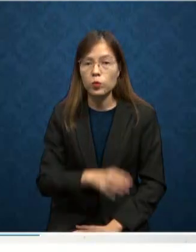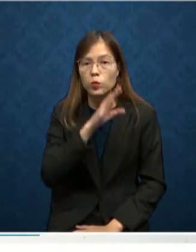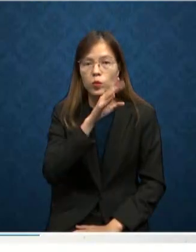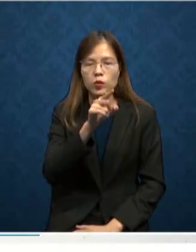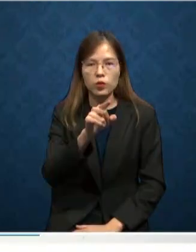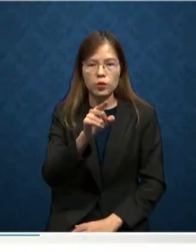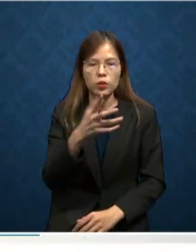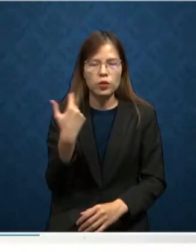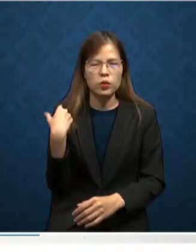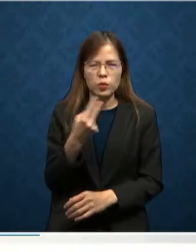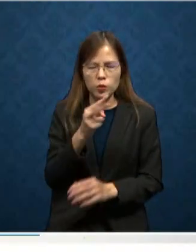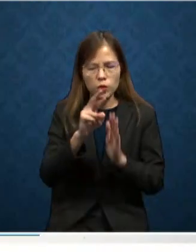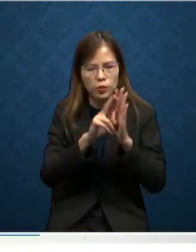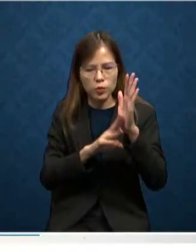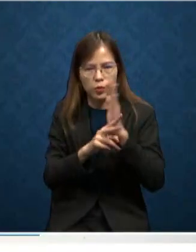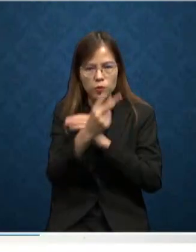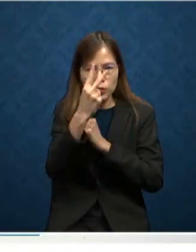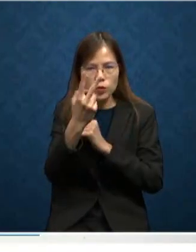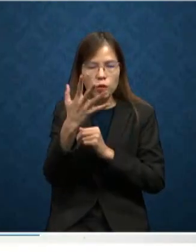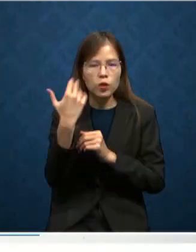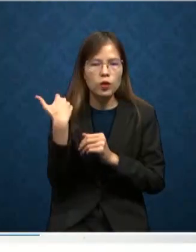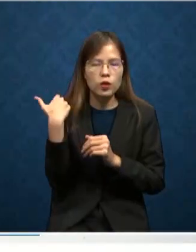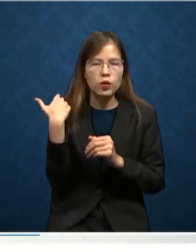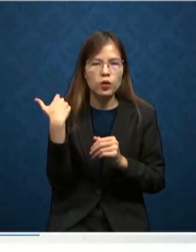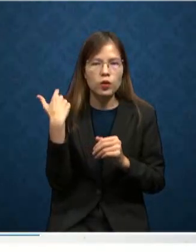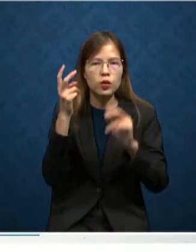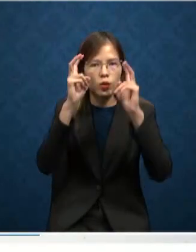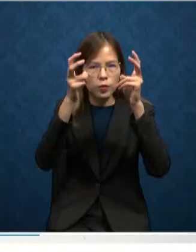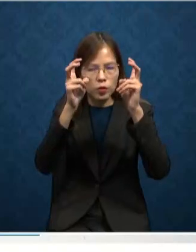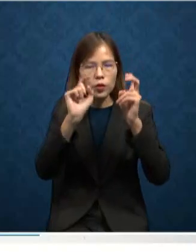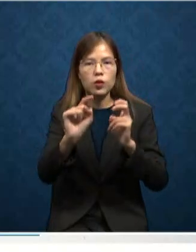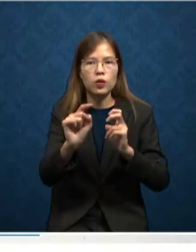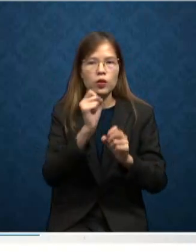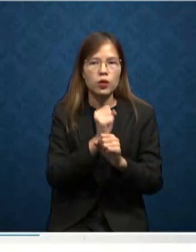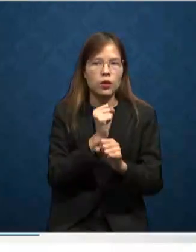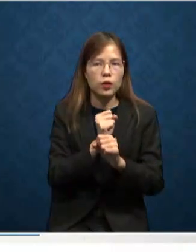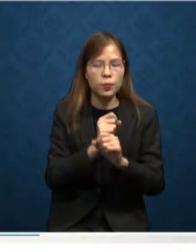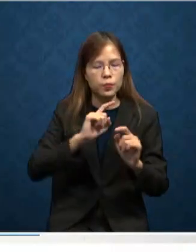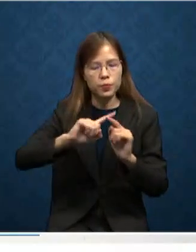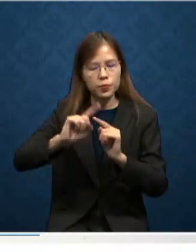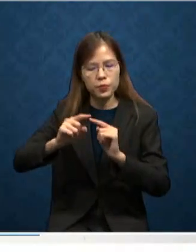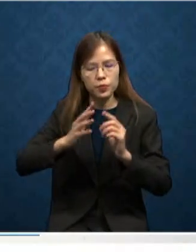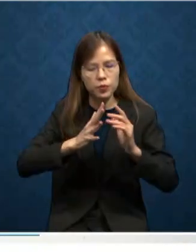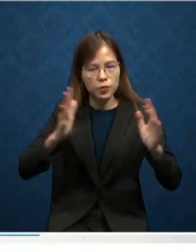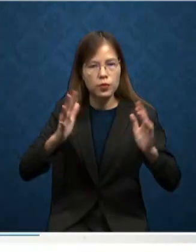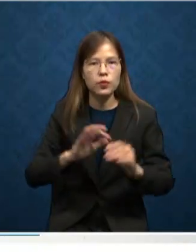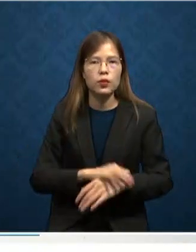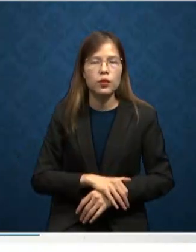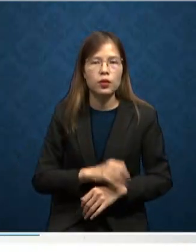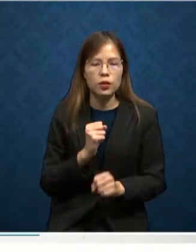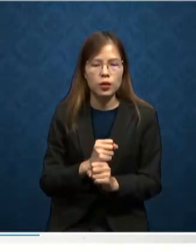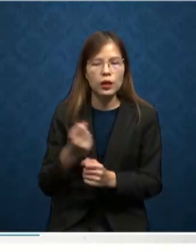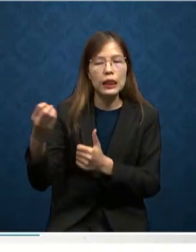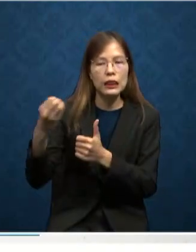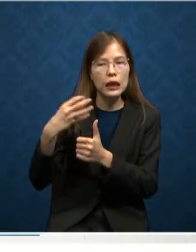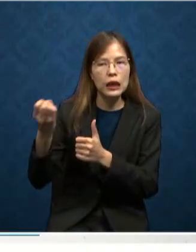เ่อมองทั้งระบบแล้วก่อนมีคดีก็สามารถที่จะทำได้หลายอย่างซึ่งท่านก็อนุศักดิ์ได้แนะนำมา